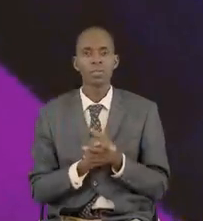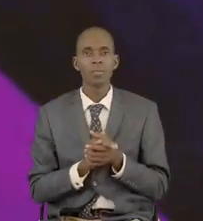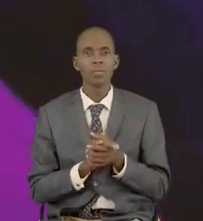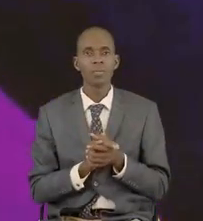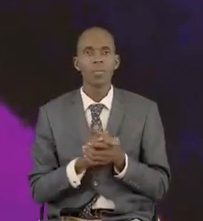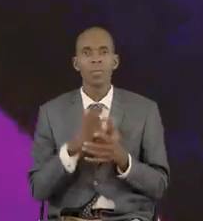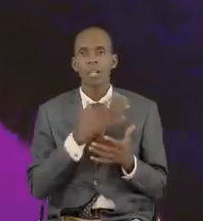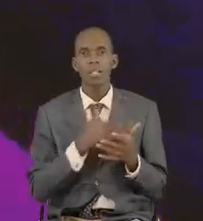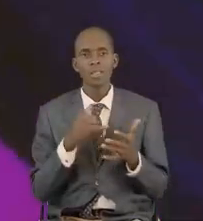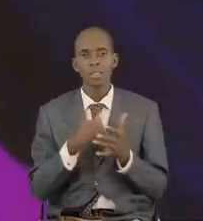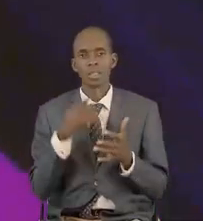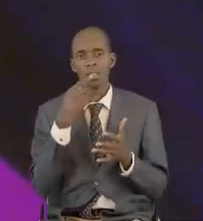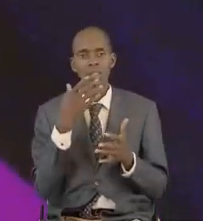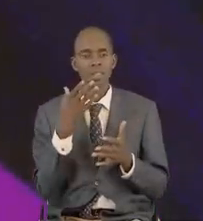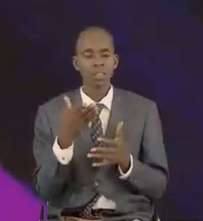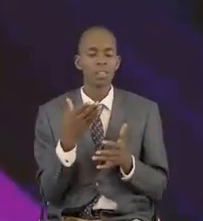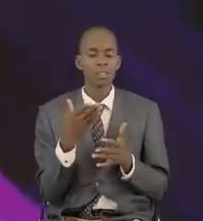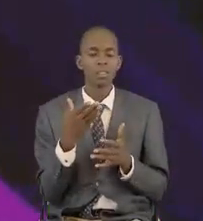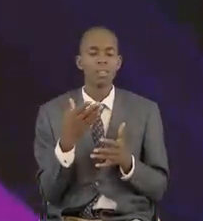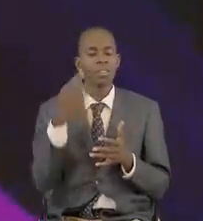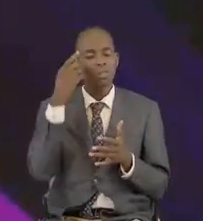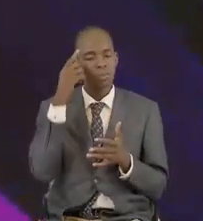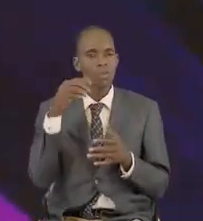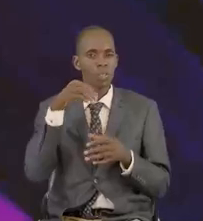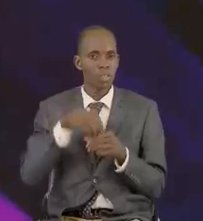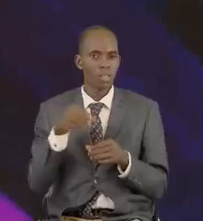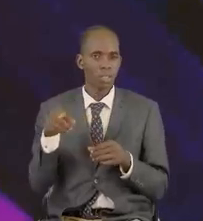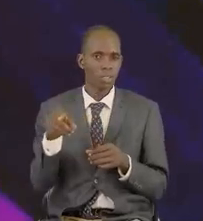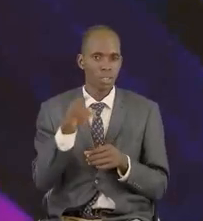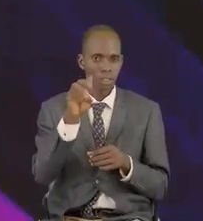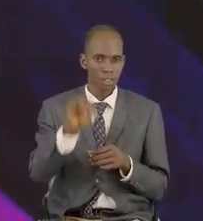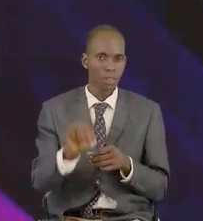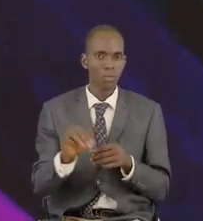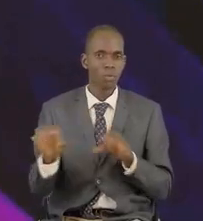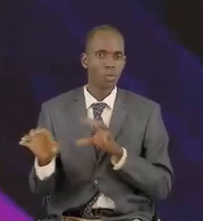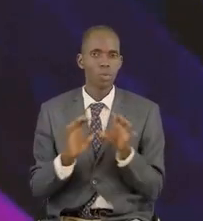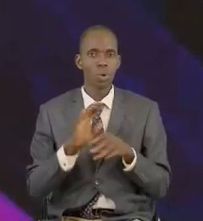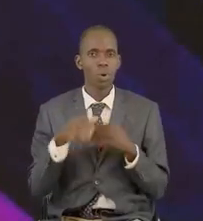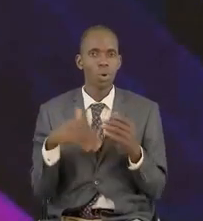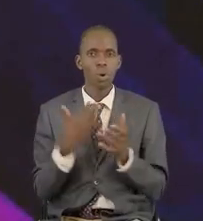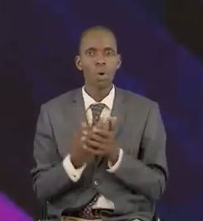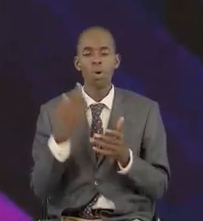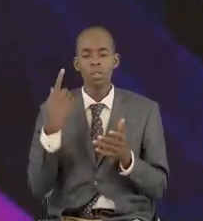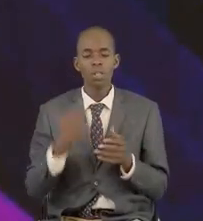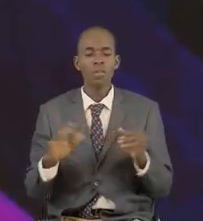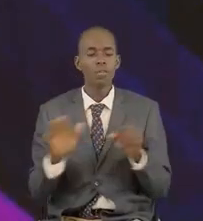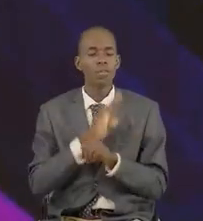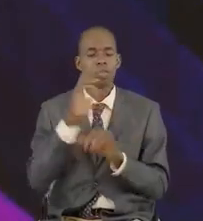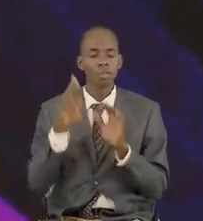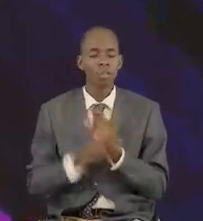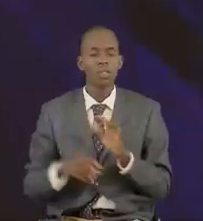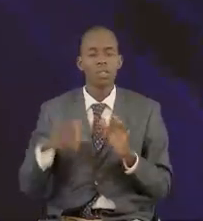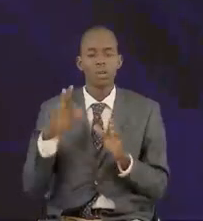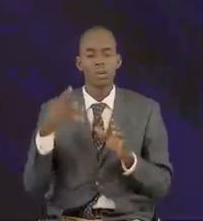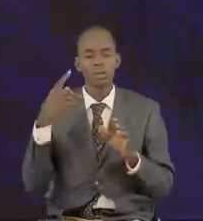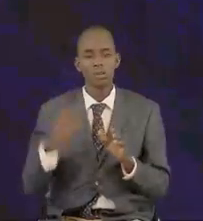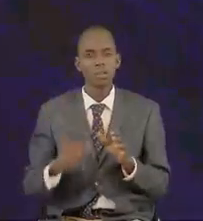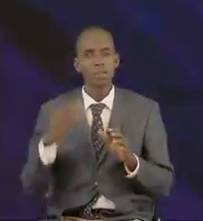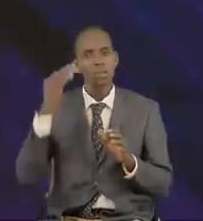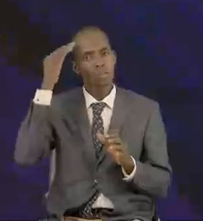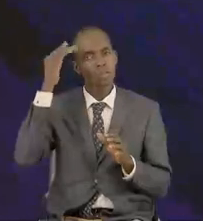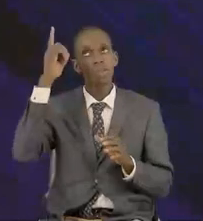verset 9 Jean car en lui habite corporellement vous avez